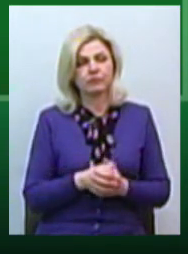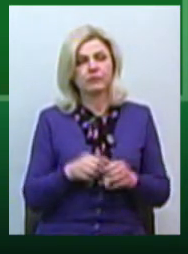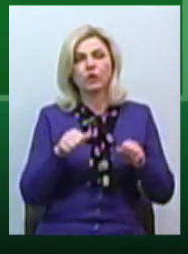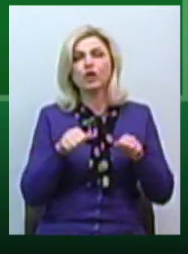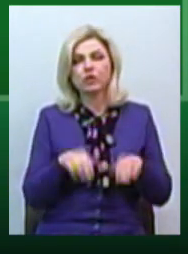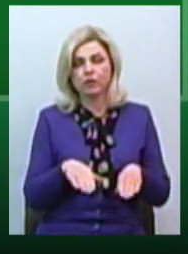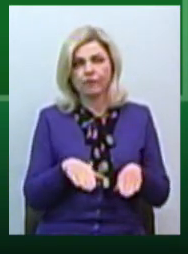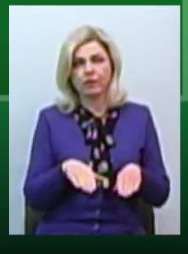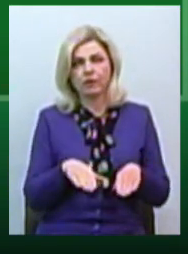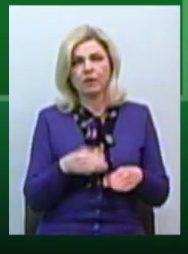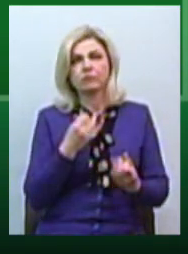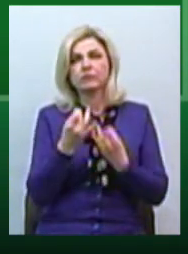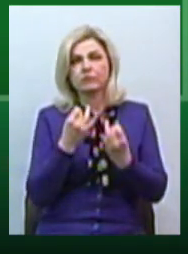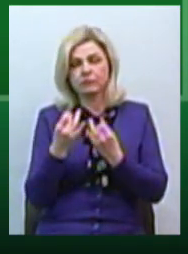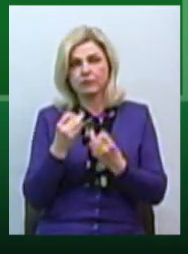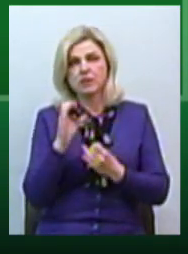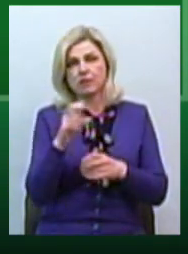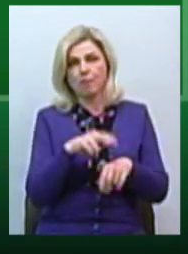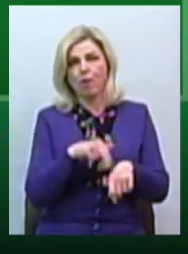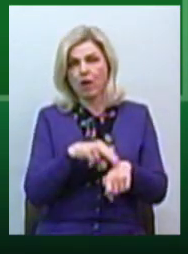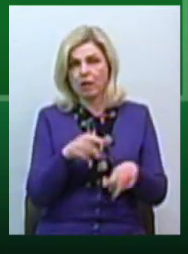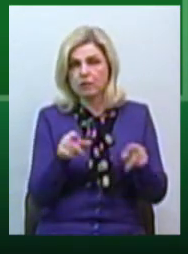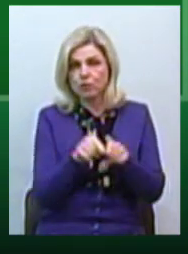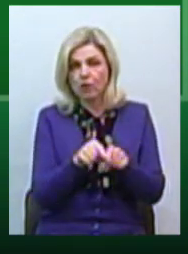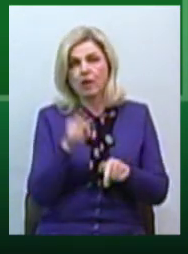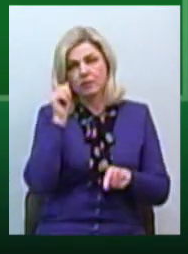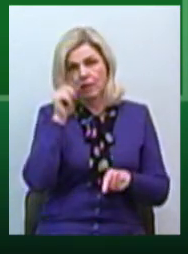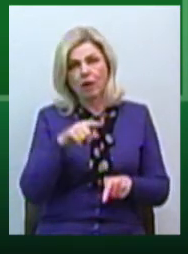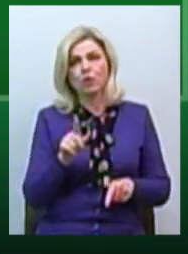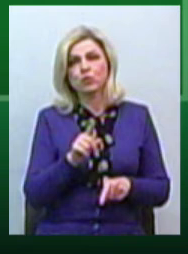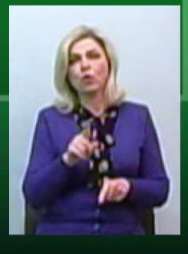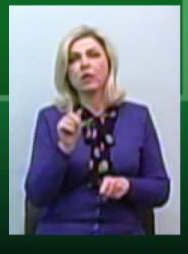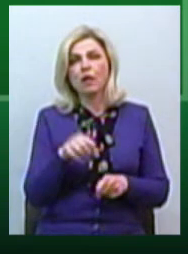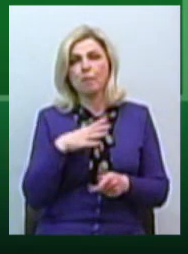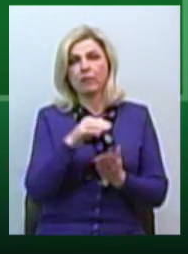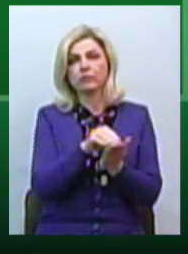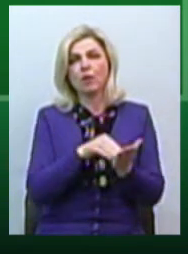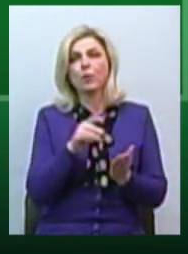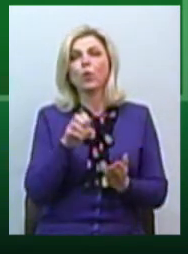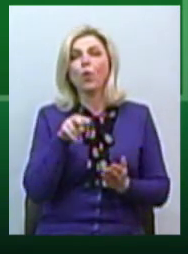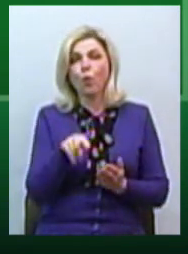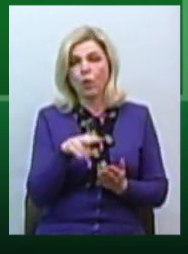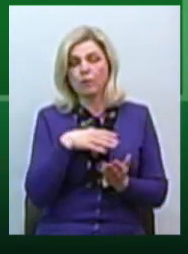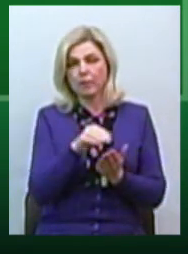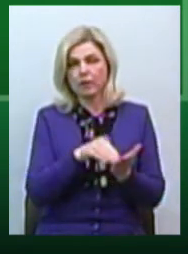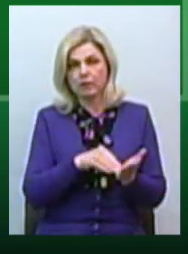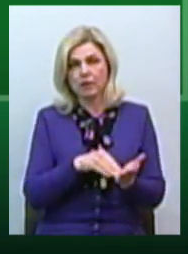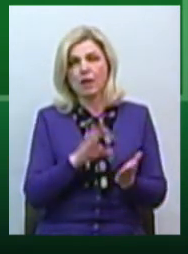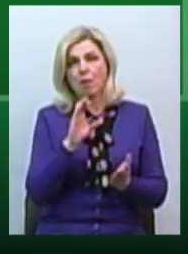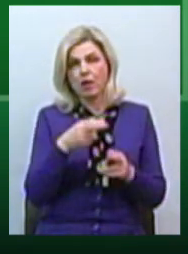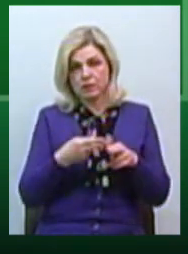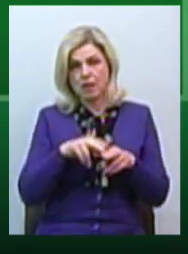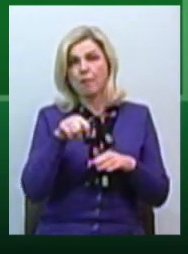вирішував, спілкуючись з поліцією. Знаю, що навіть протокол був складений стосовно цього питання, але